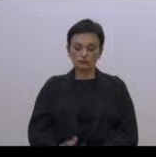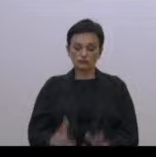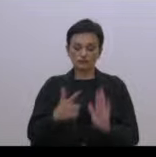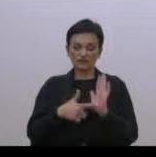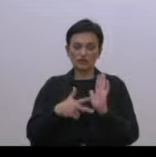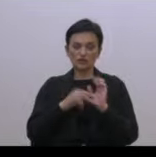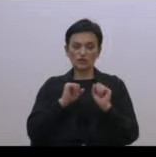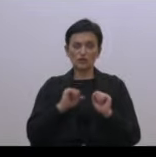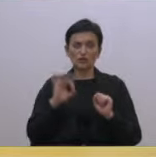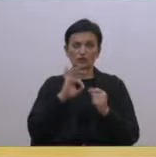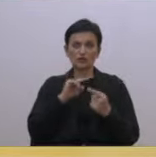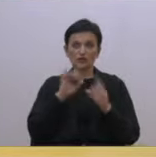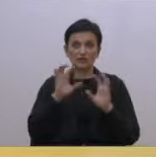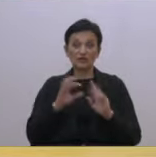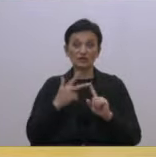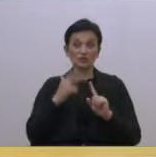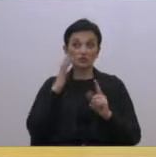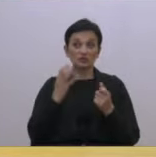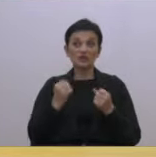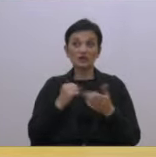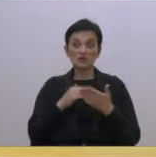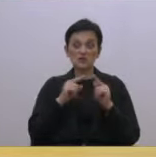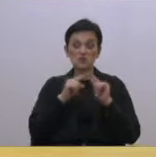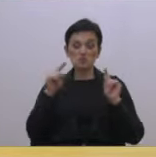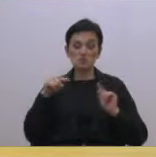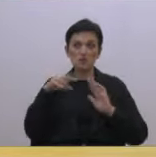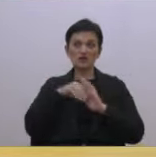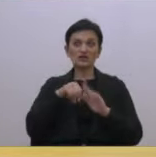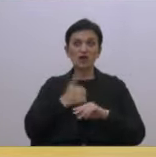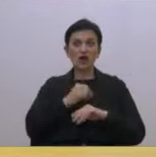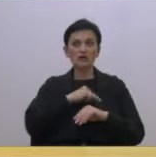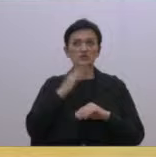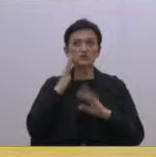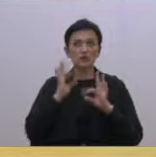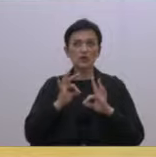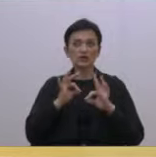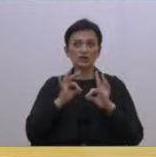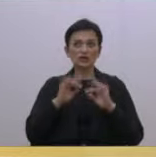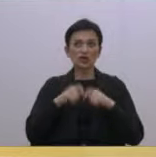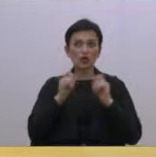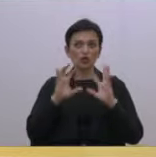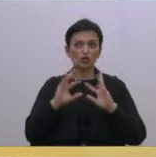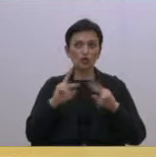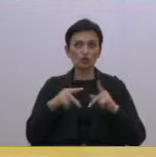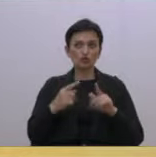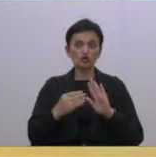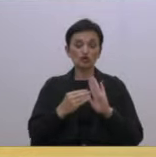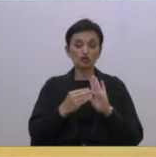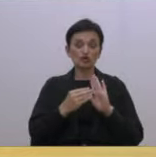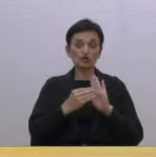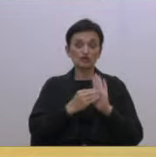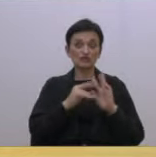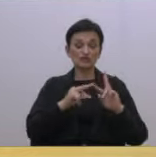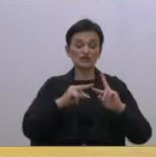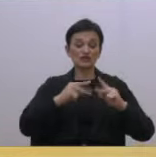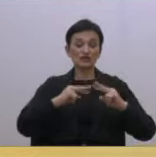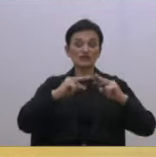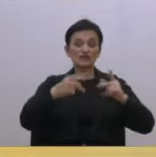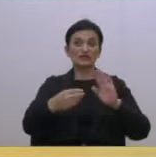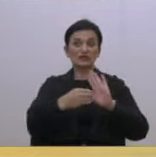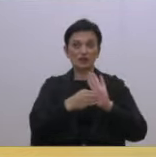Samozřejmě, když mohli, no, ti nám děti, kanon, my se musíme mít. A moje paketi, administrace samozřejmě, kodexi, culeva, my se musíme mít, to je čarta,